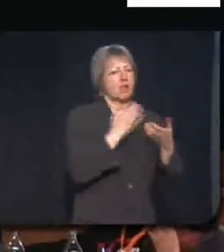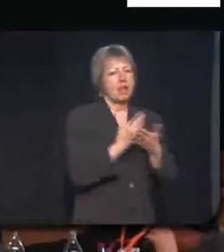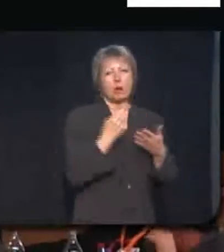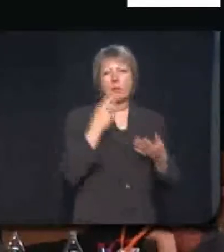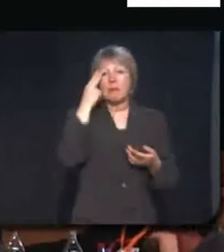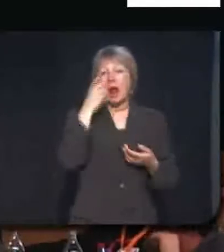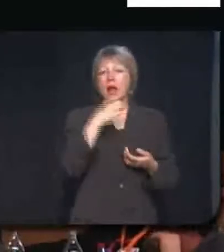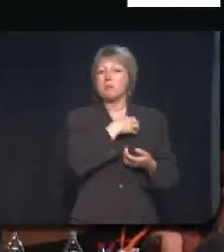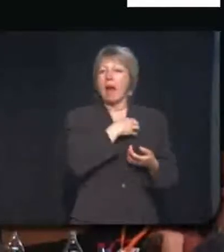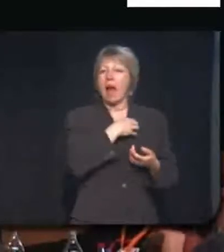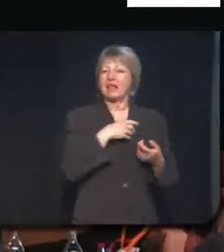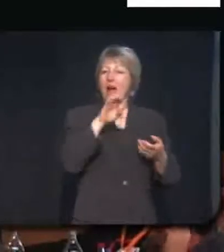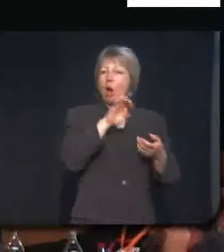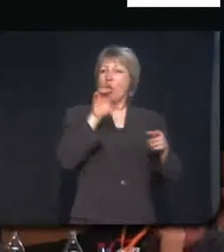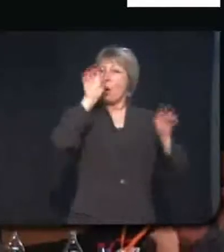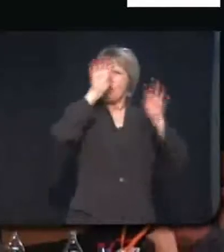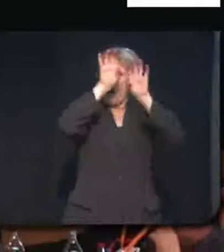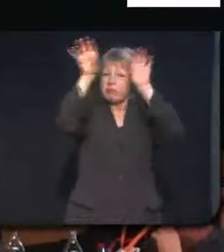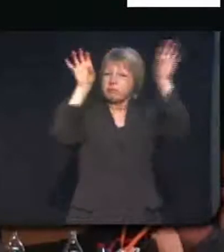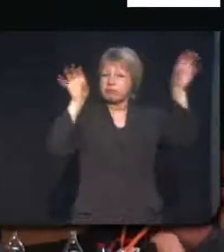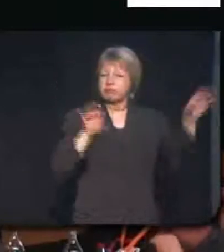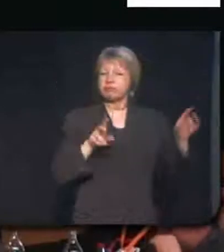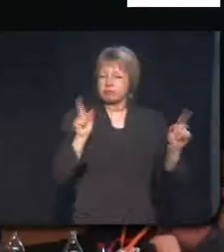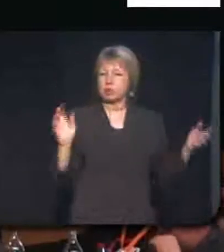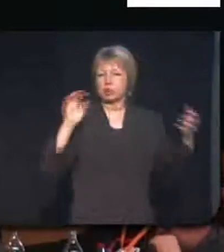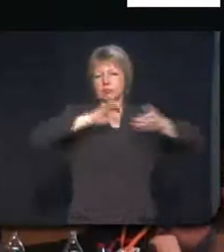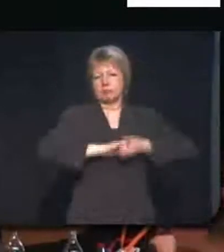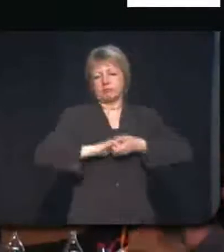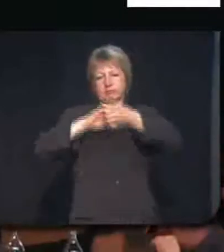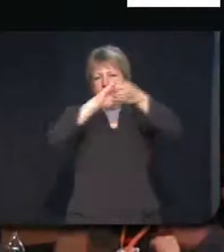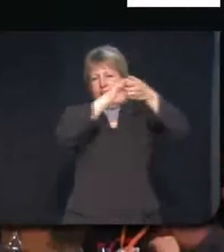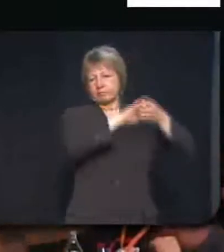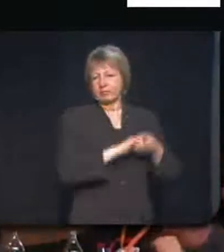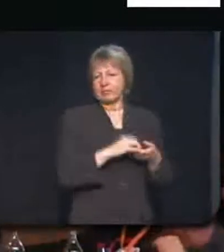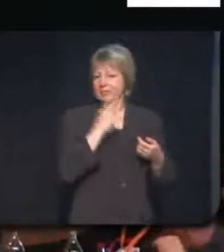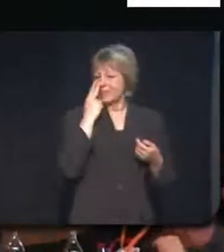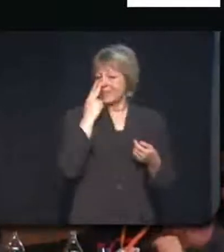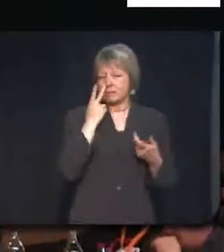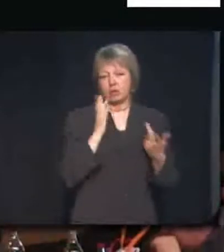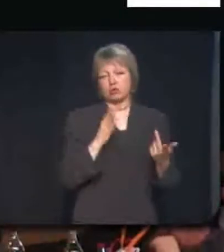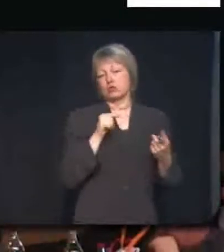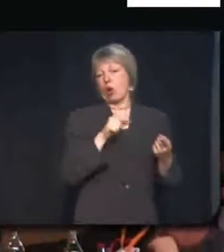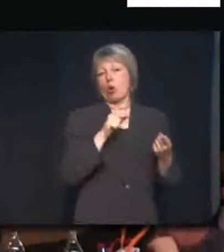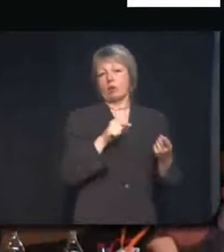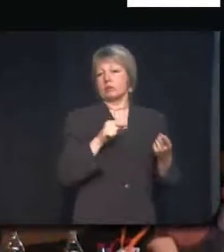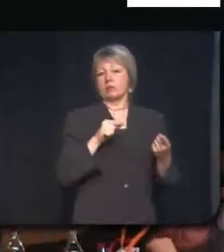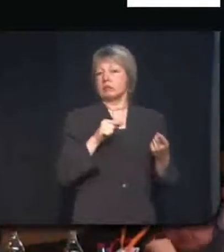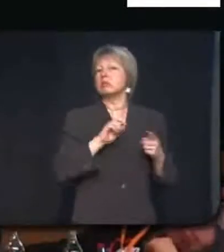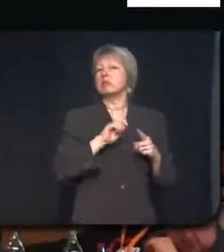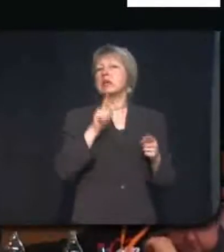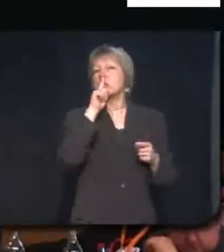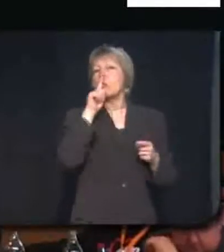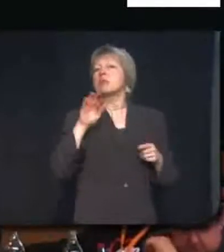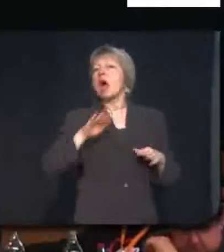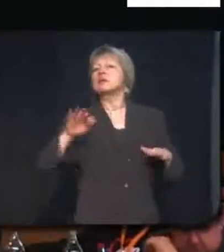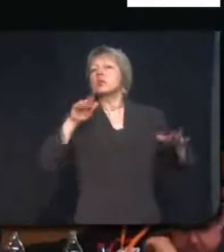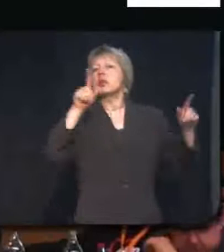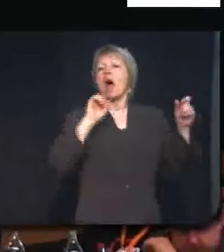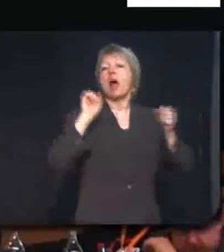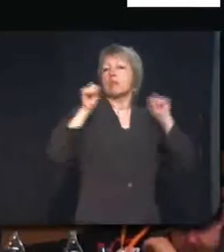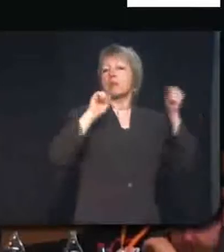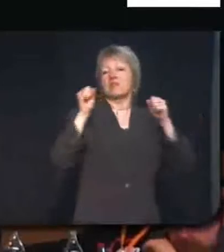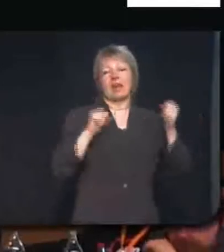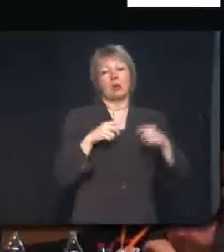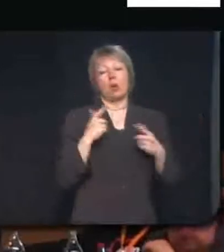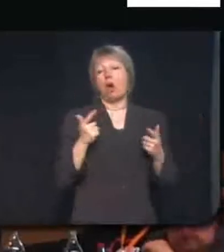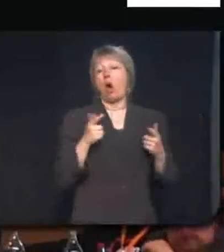wir sind eine transnationale Bewegung was ich auch an unseren Strukturen zeigen soll damit Europa Politik keine Außenpolitik für uns